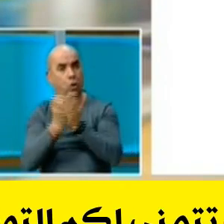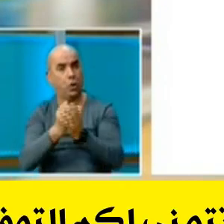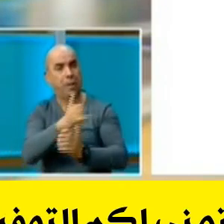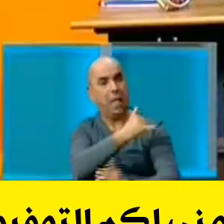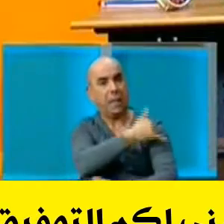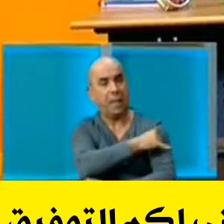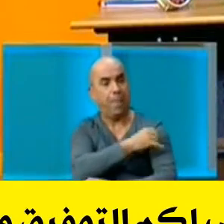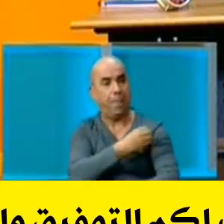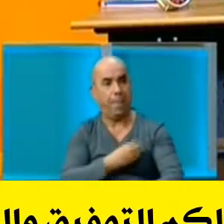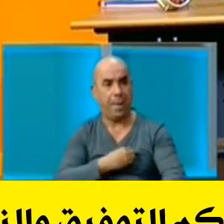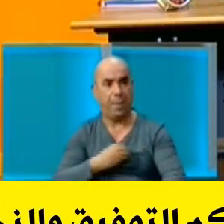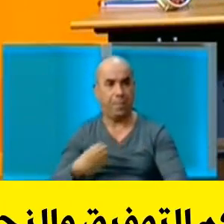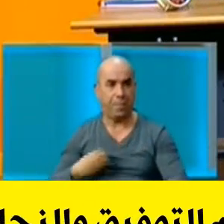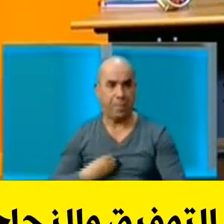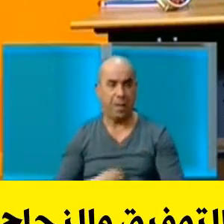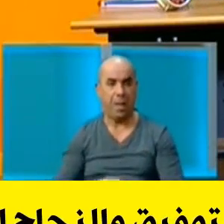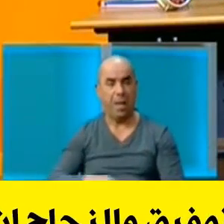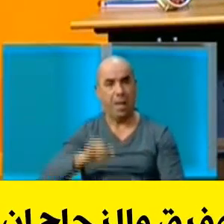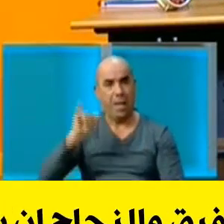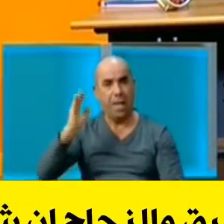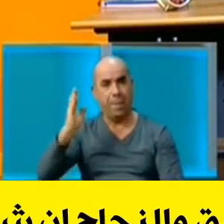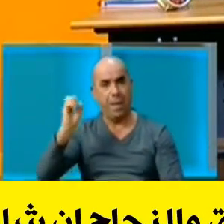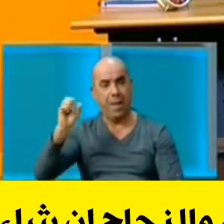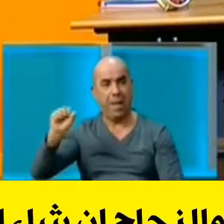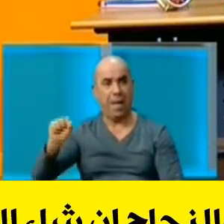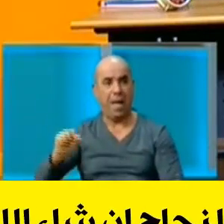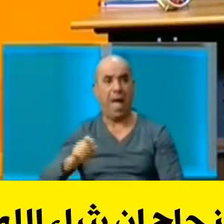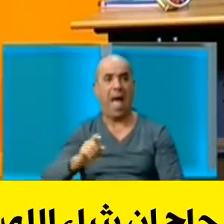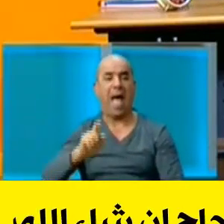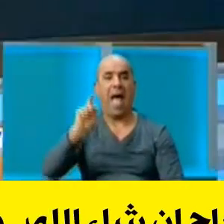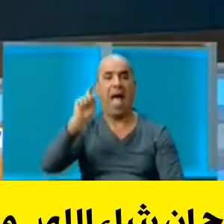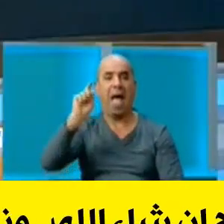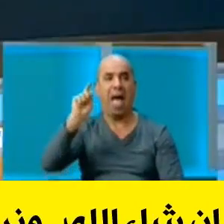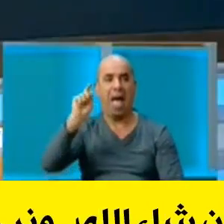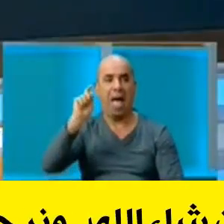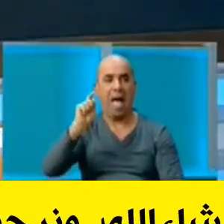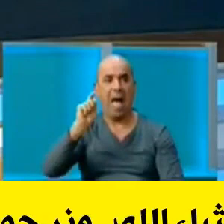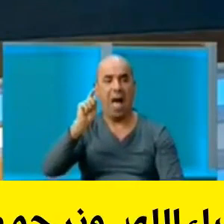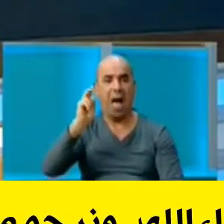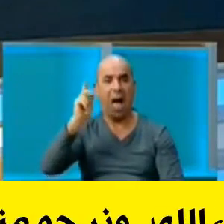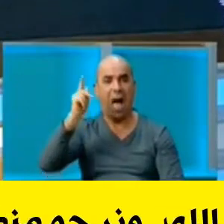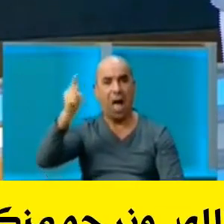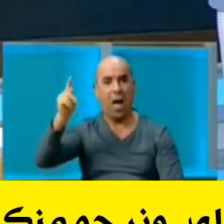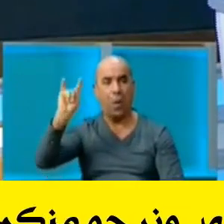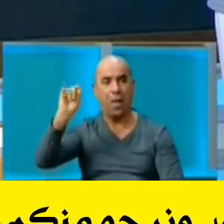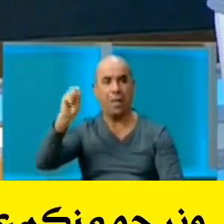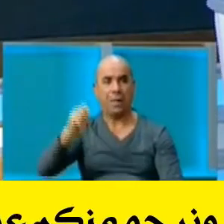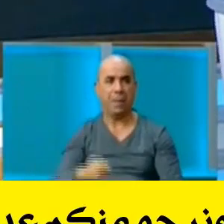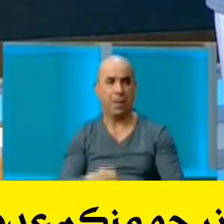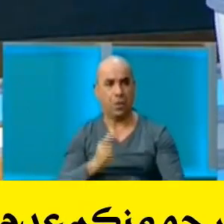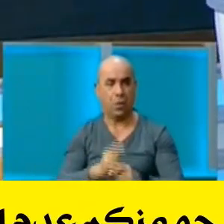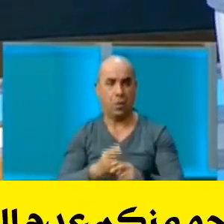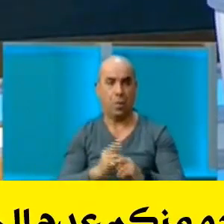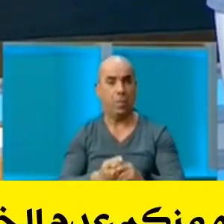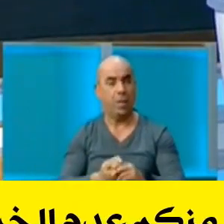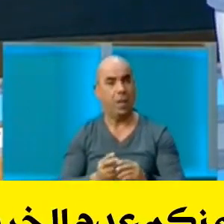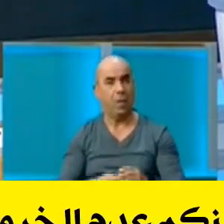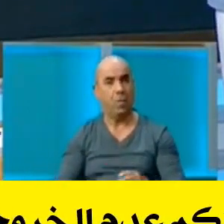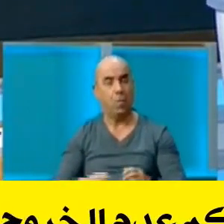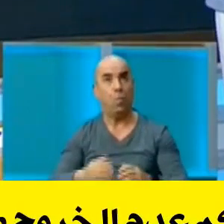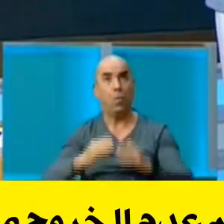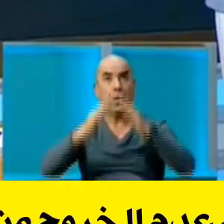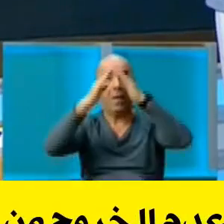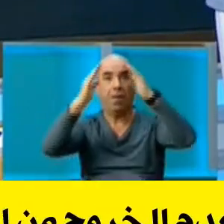الهيثم والخوارزمي هما أعطيا تسمية للمرتفعات الصخرية على